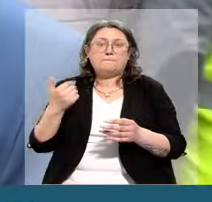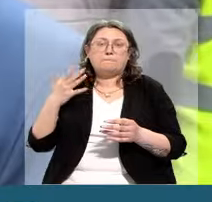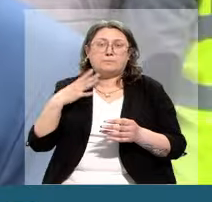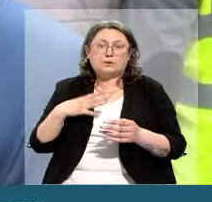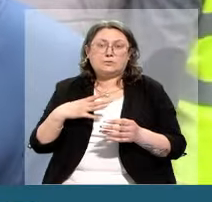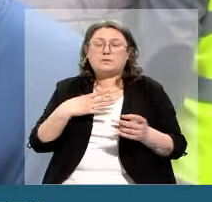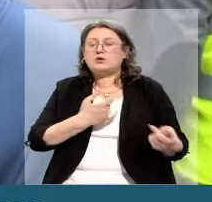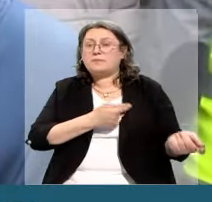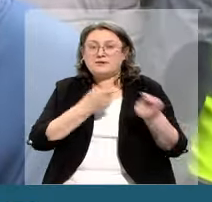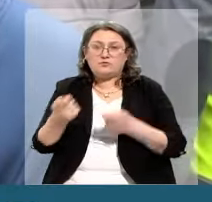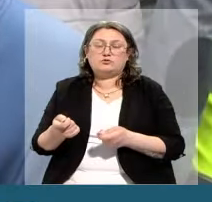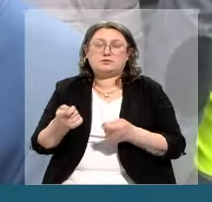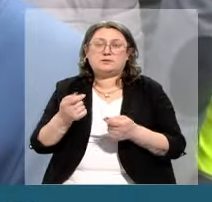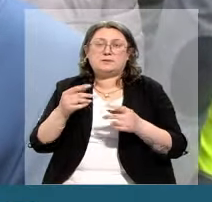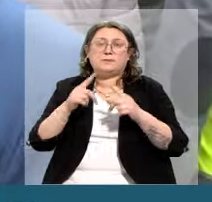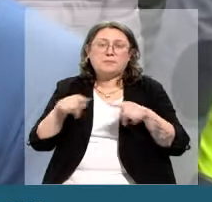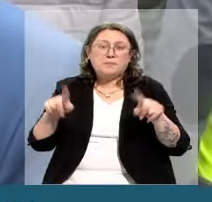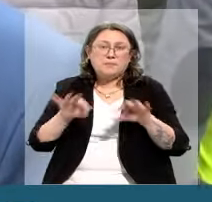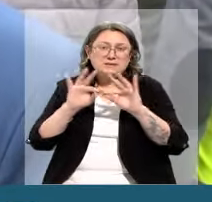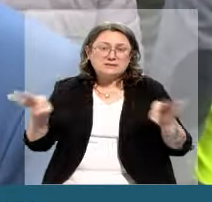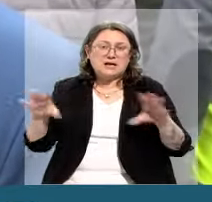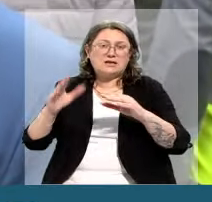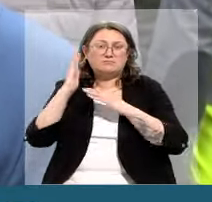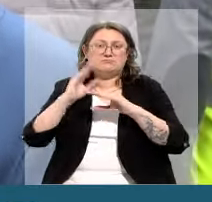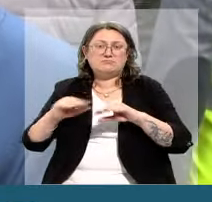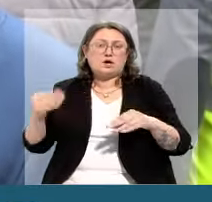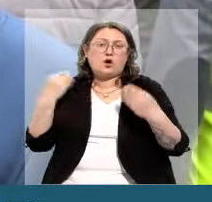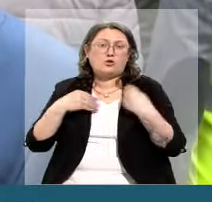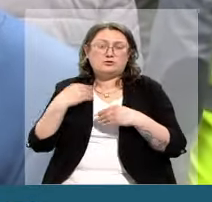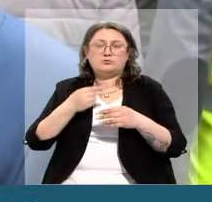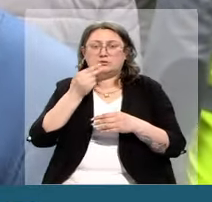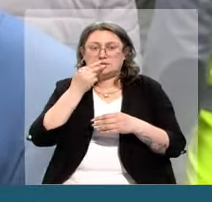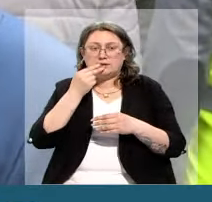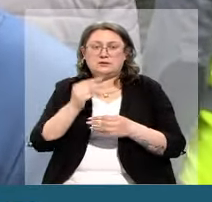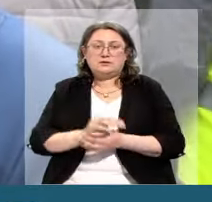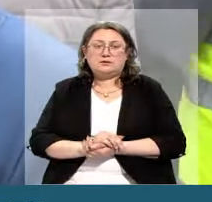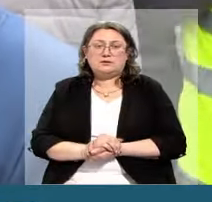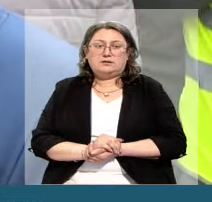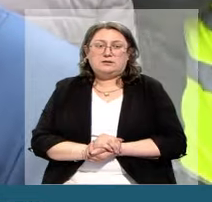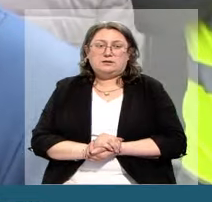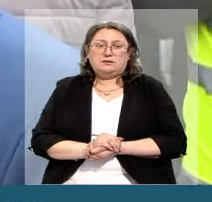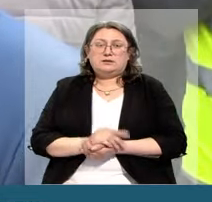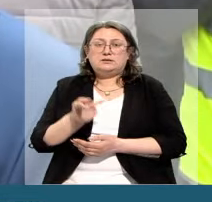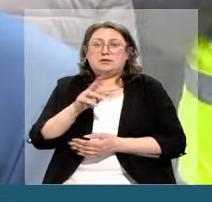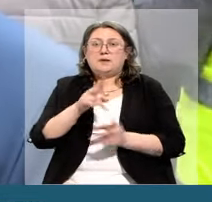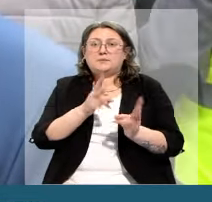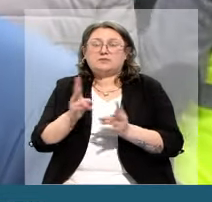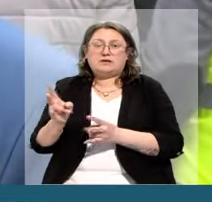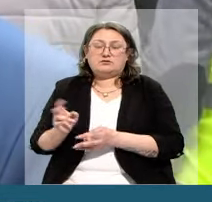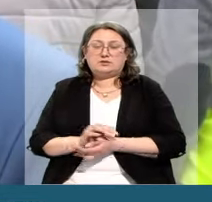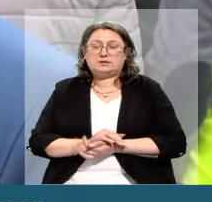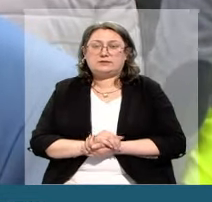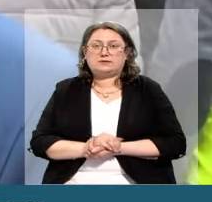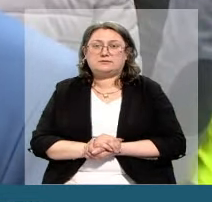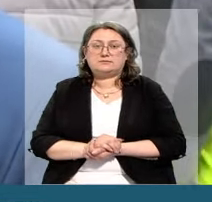киім-кешектер Алла Тағала қасиетті Құран-ы Кәрімде жақсы іске, тақуалыққа жәрдемші болыңдар демекші. Мінекей осындай қиындық іс